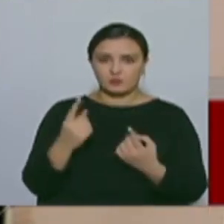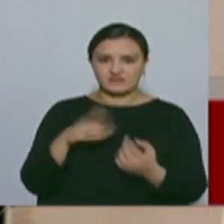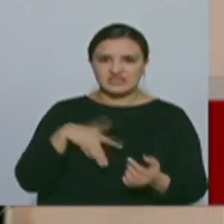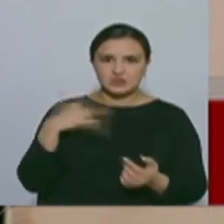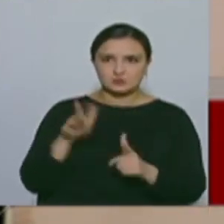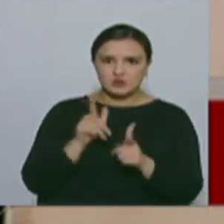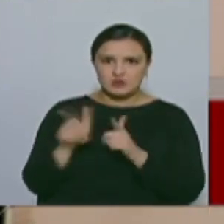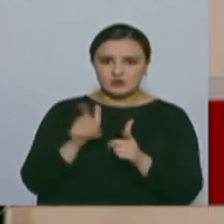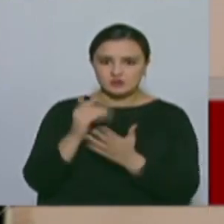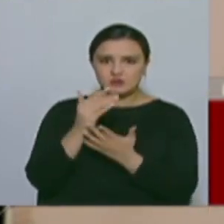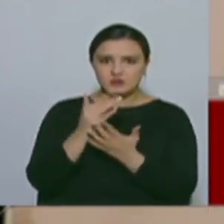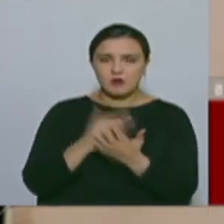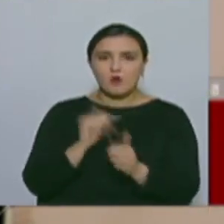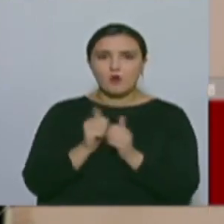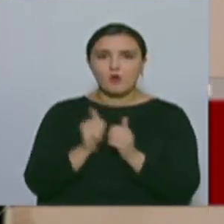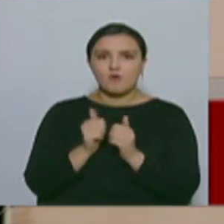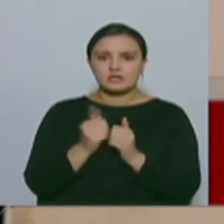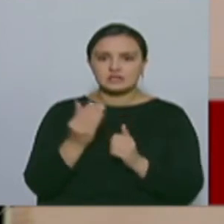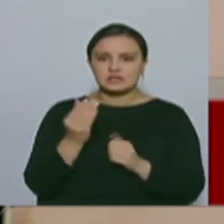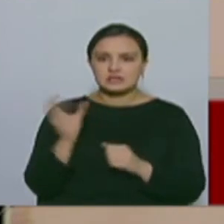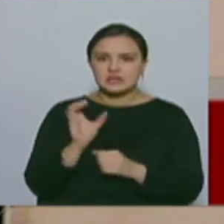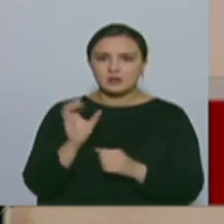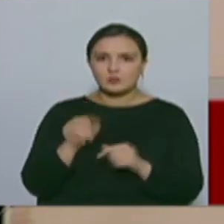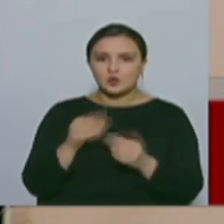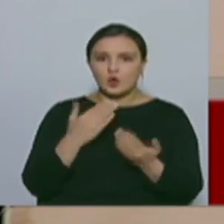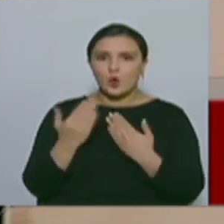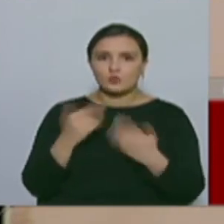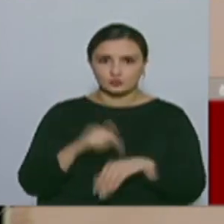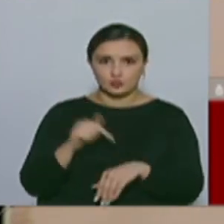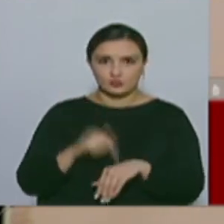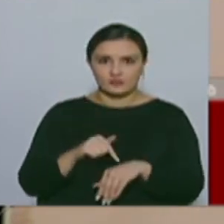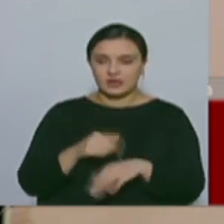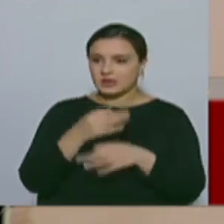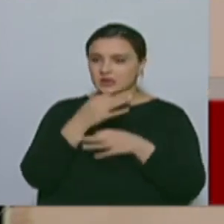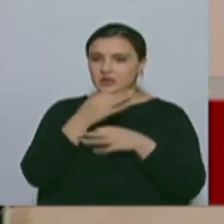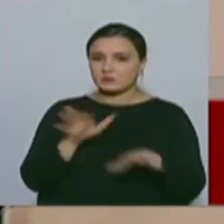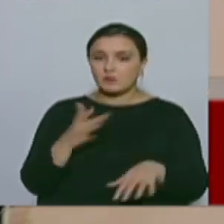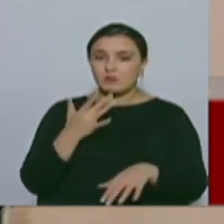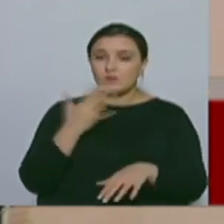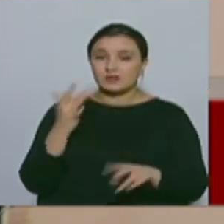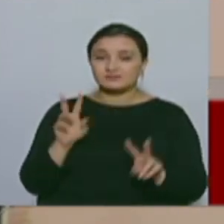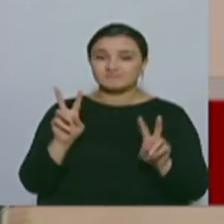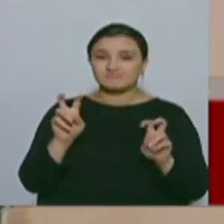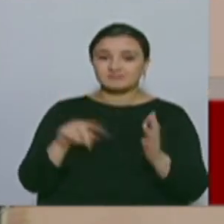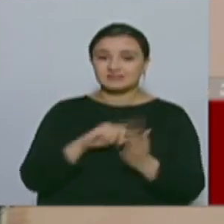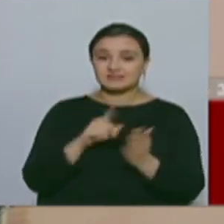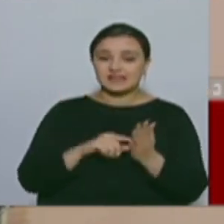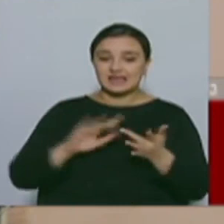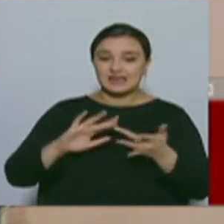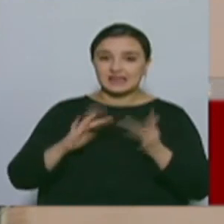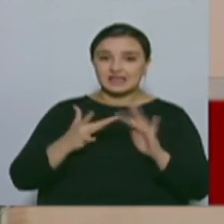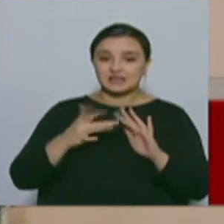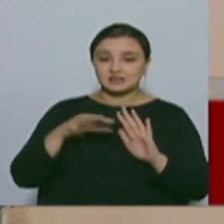სიძულვილი დასული და ეს ყოველწამიერ კომუნიკაციაში იგრძნობა. ნებისმიერი პოლიტიკური საკითხი, რომელიც სოციალურ ქსელებში